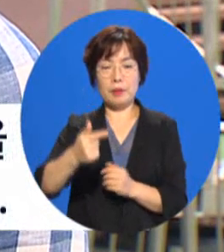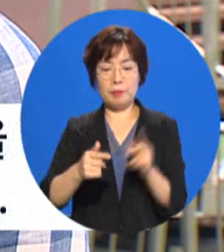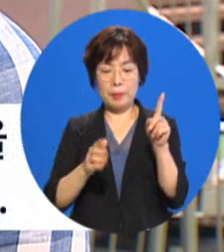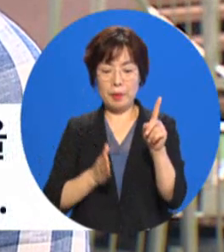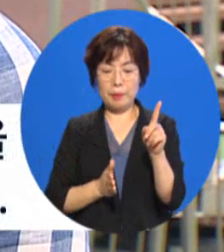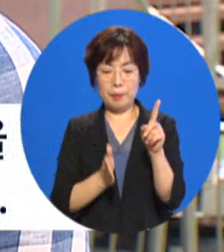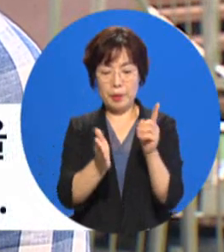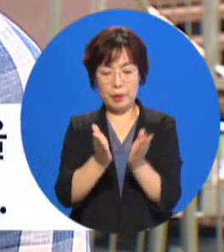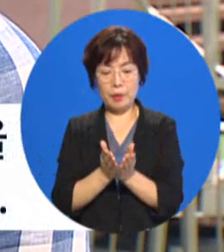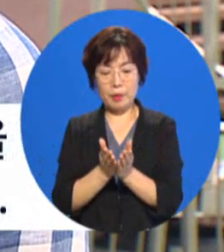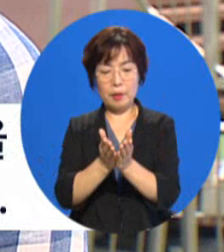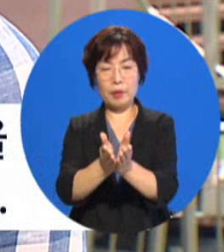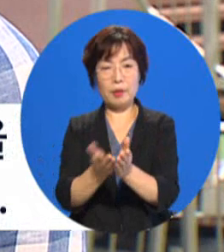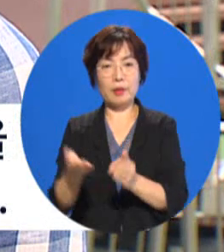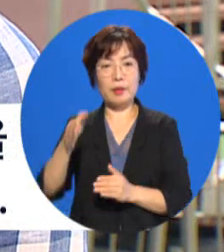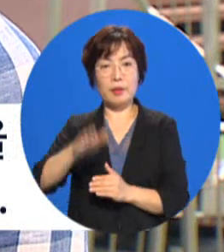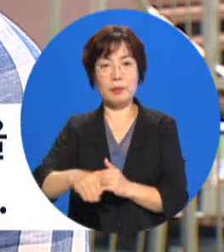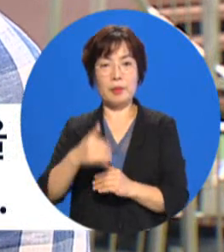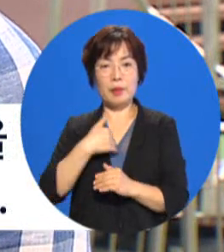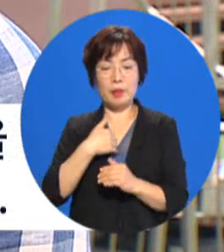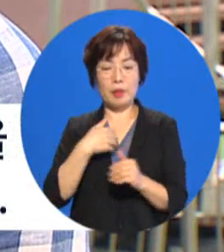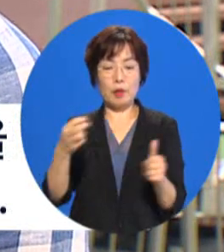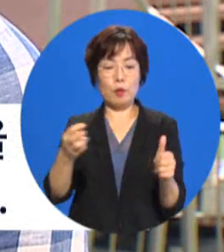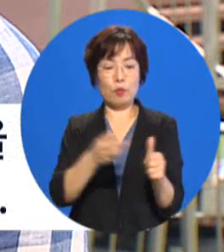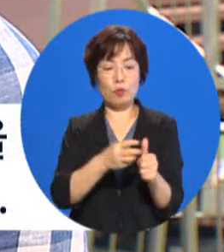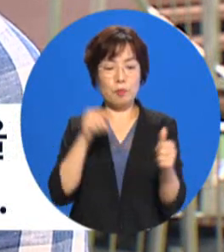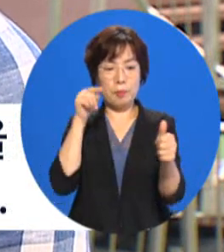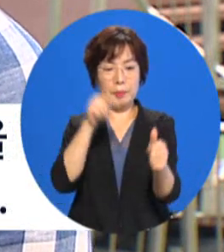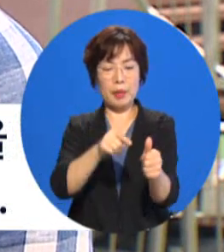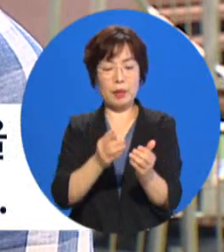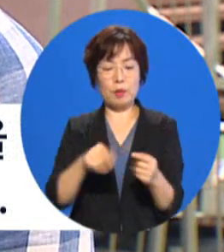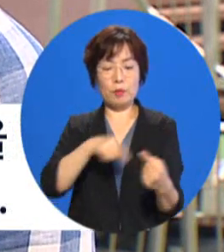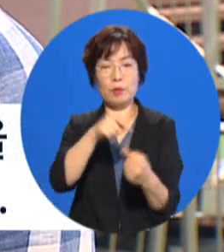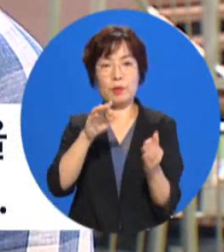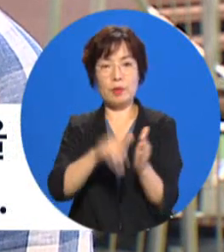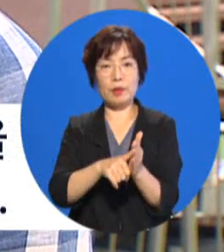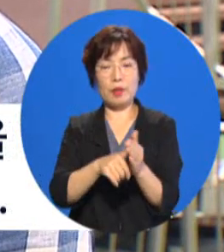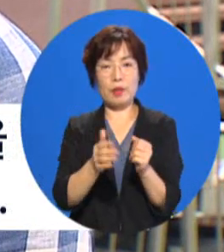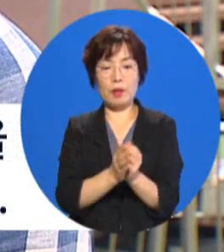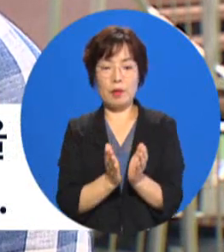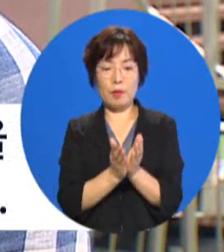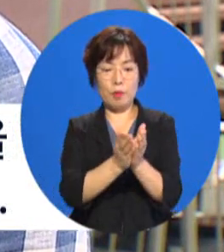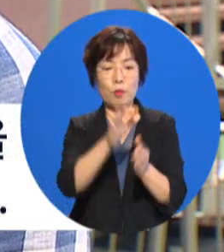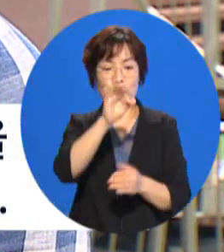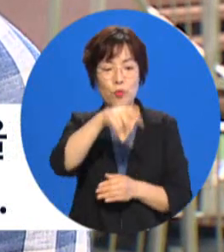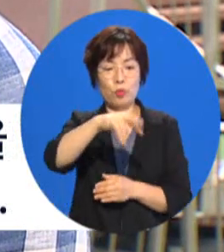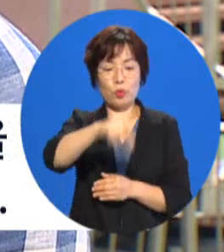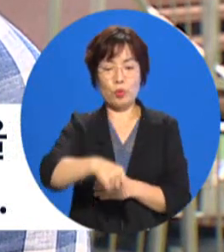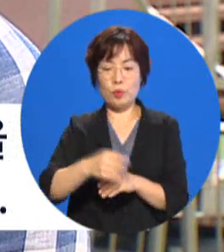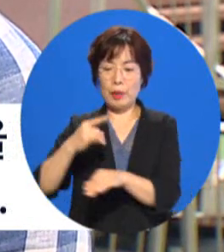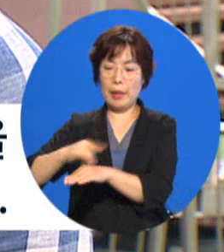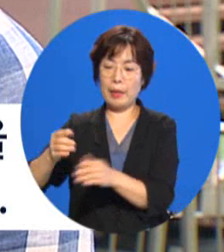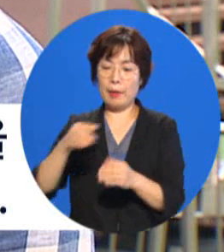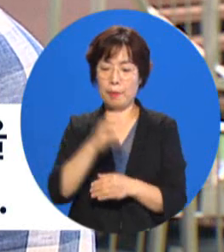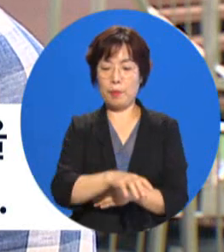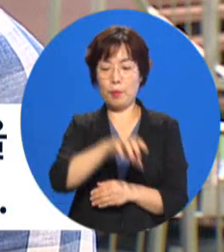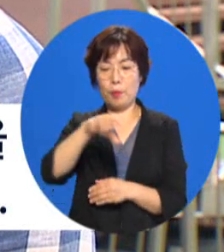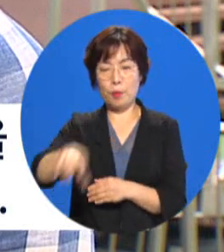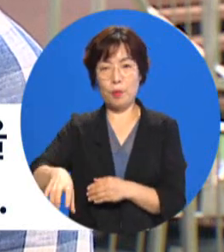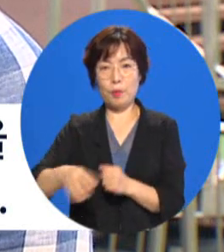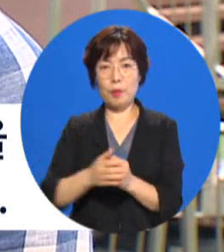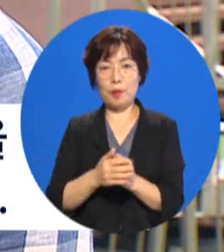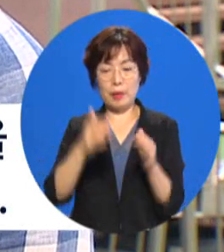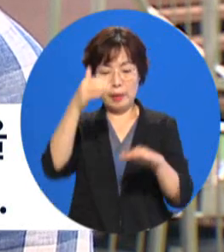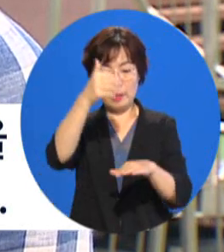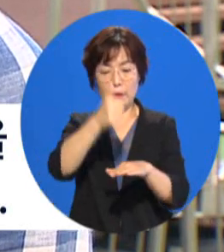노선으로 운영을 했었는데 저희 군에서 직영을 할 경우는 우수영항에서 저희 해남 목포 구등대 위치나 아니면 저희